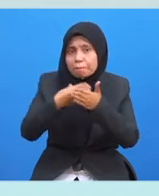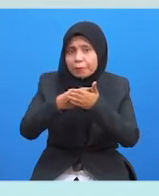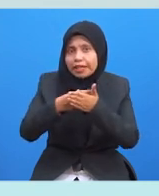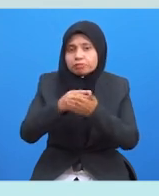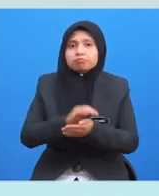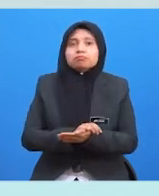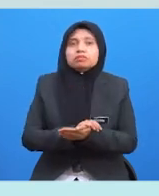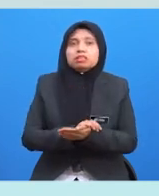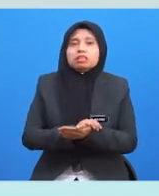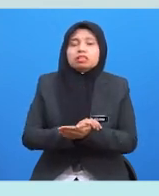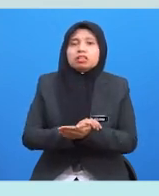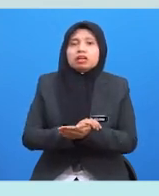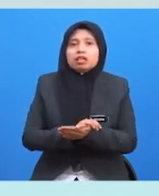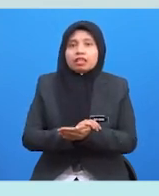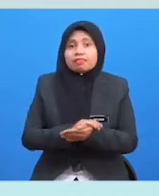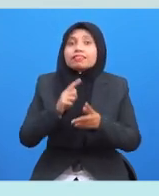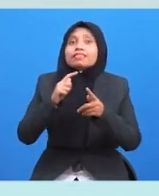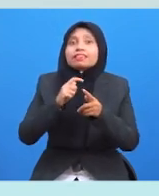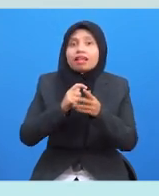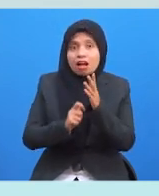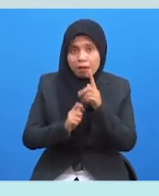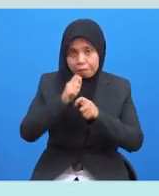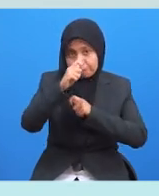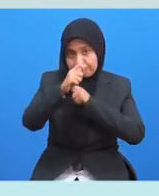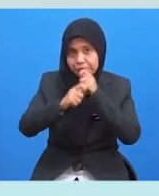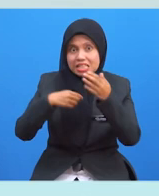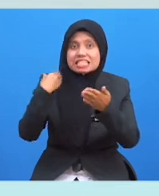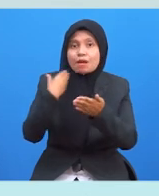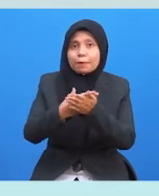Murid-murid, darjah ketersampaian bermaksud